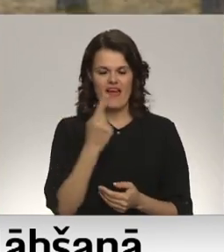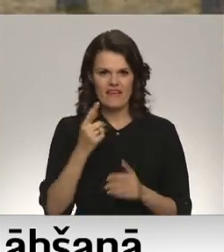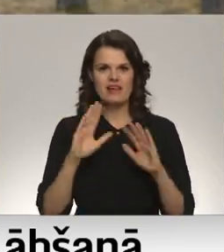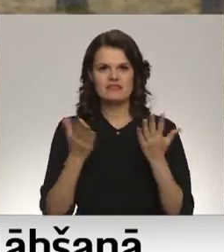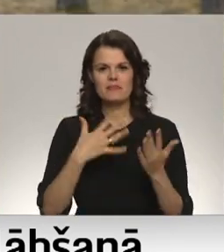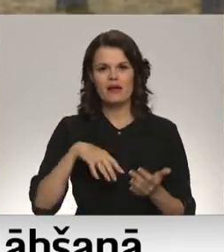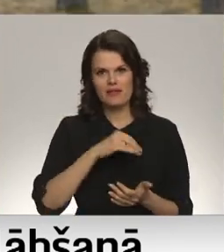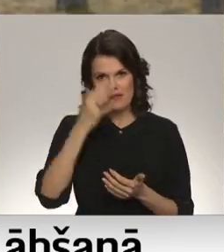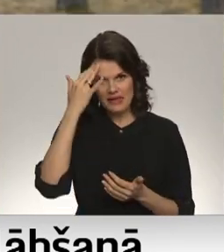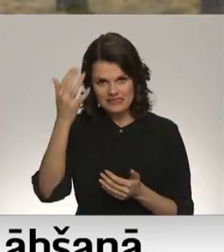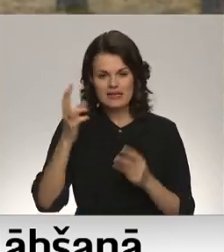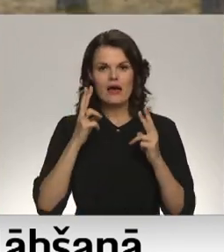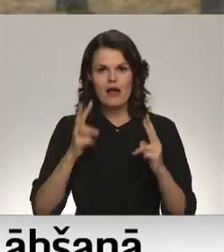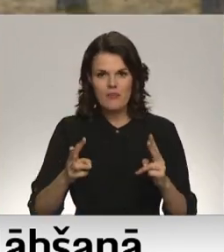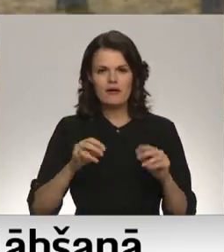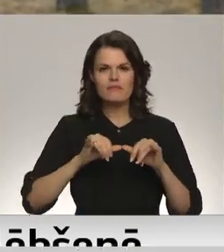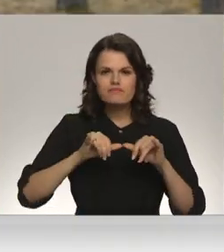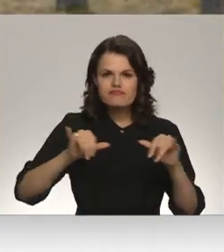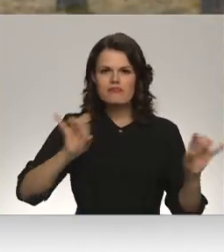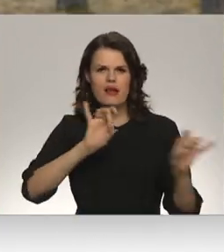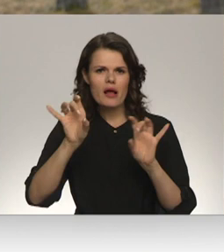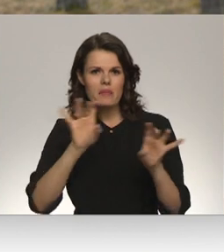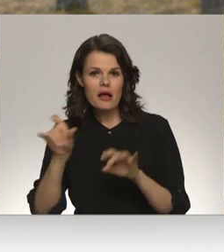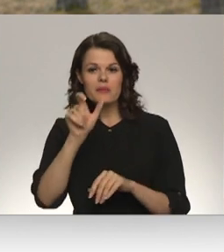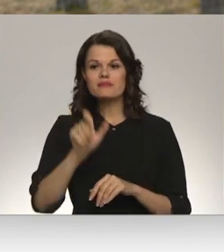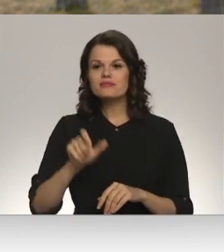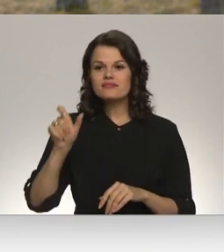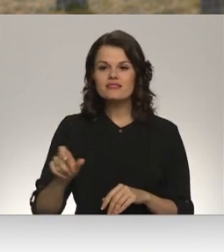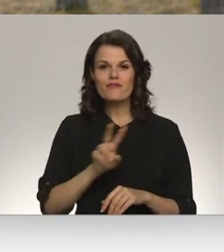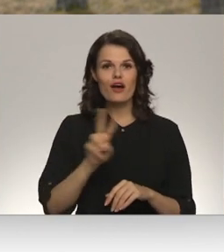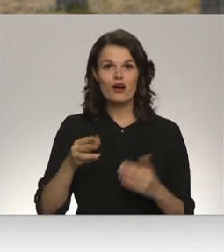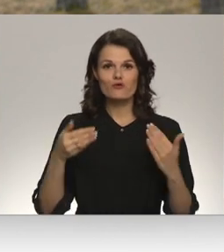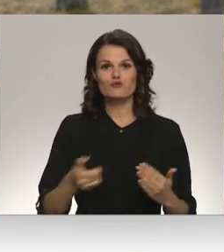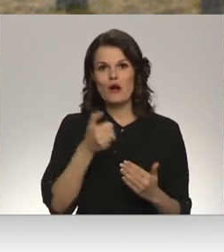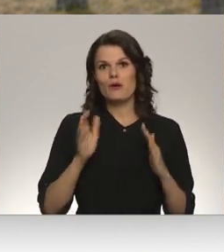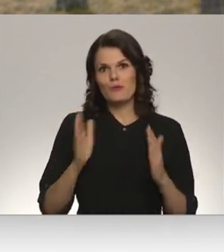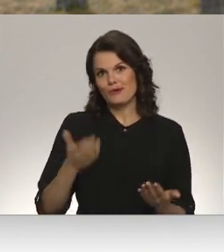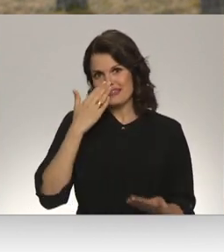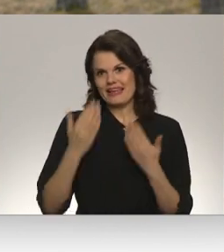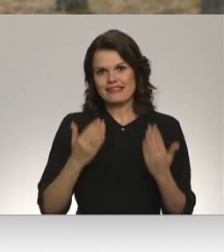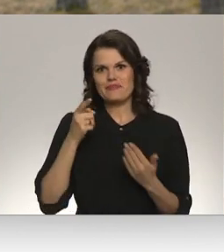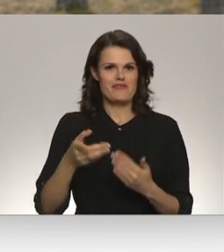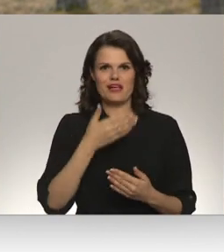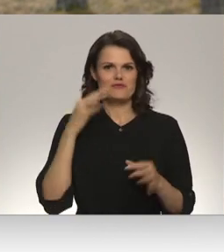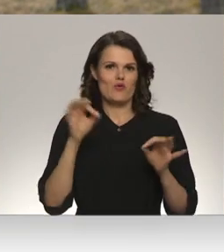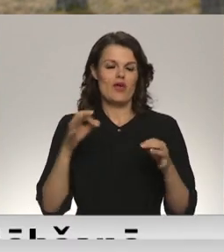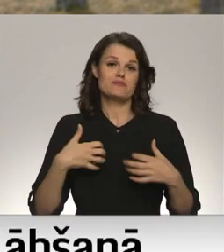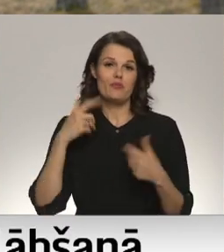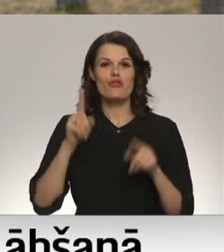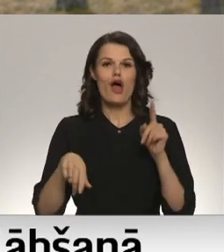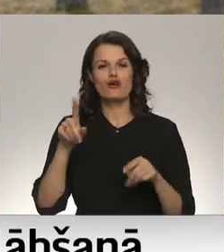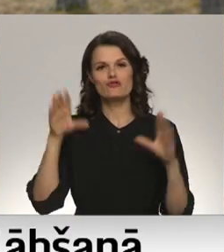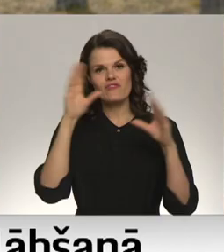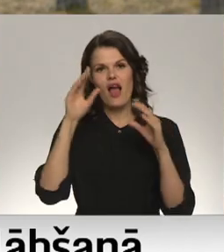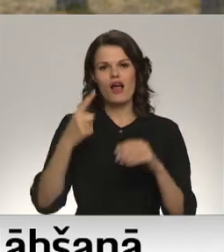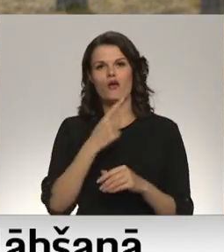katru gadu ejot šai kustībai plašumā un cilvēkiem, kuri šogad būs izmēģinājuši, ka tas nav nekas traks pāris vakarus